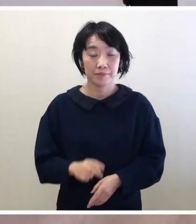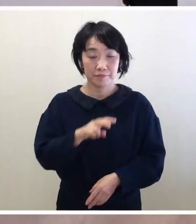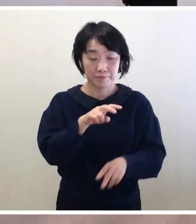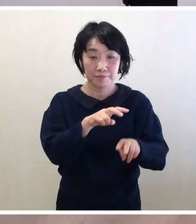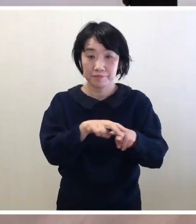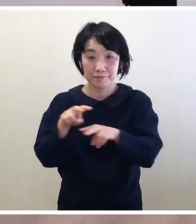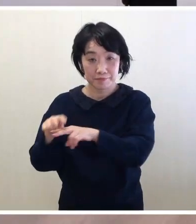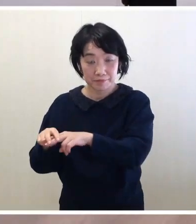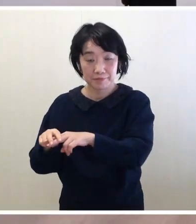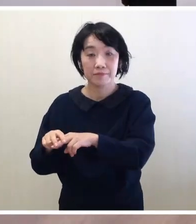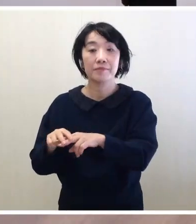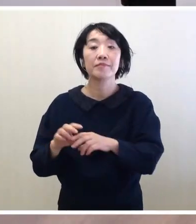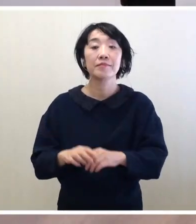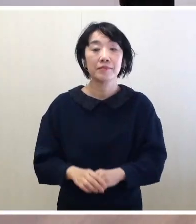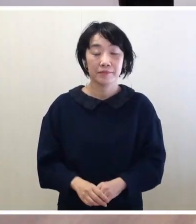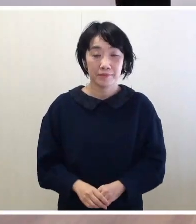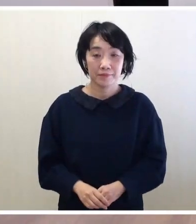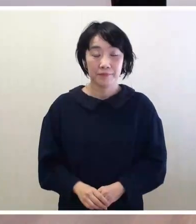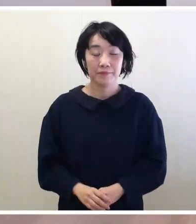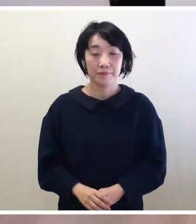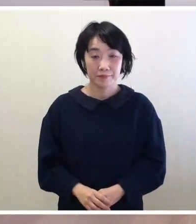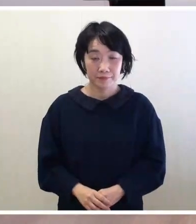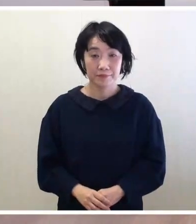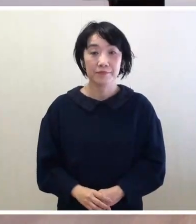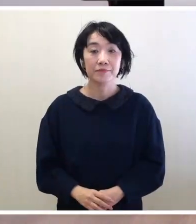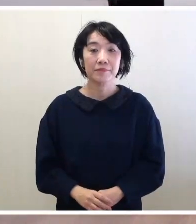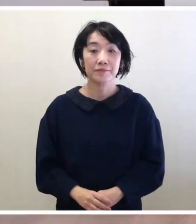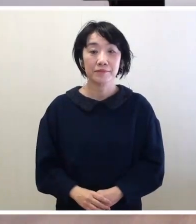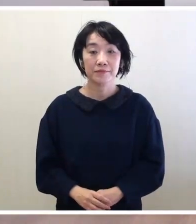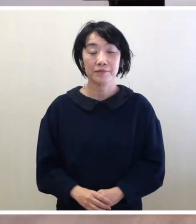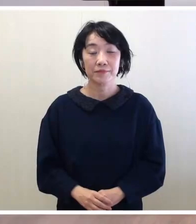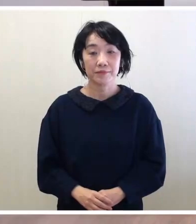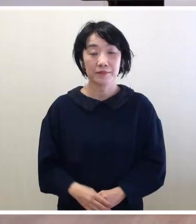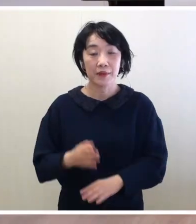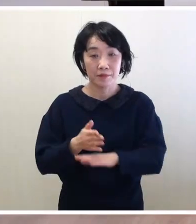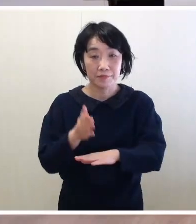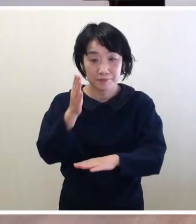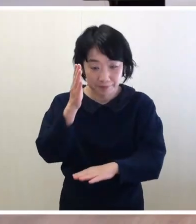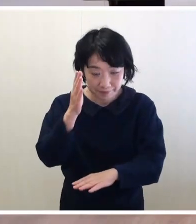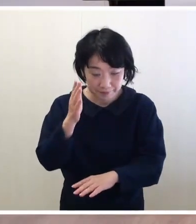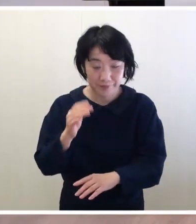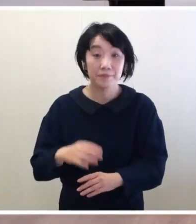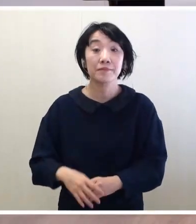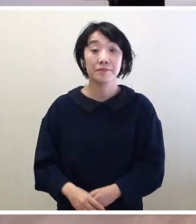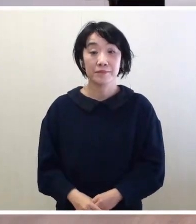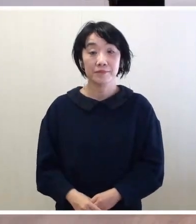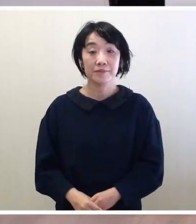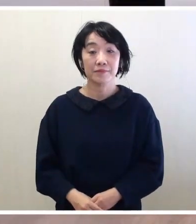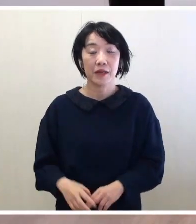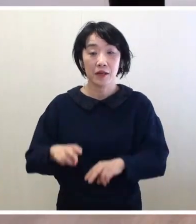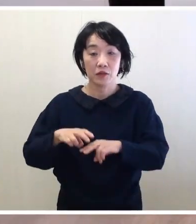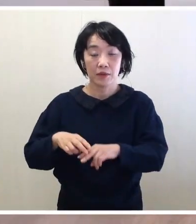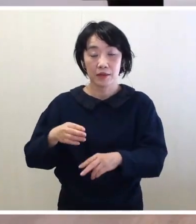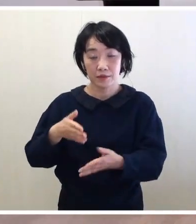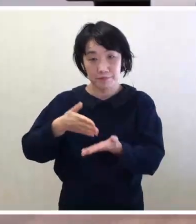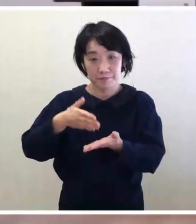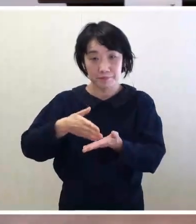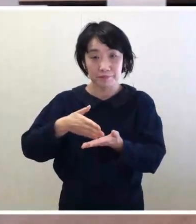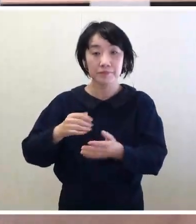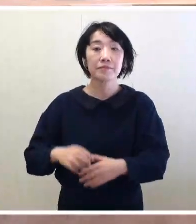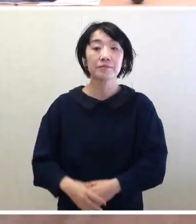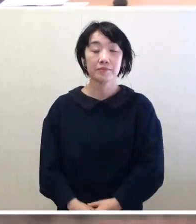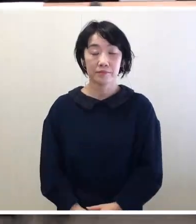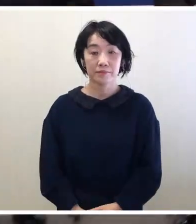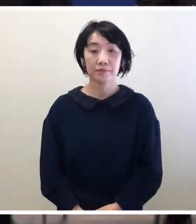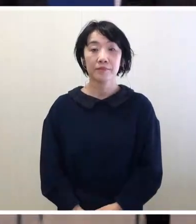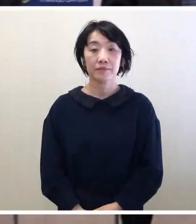先生に康俊先生にご出席をいただいております。ありがとうございます。それでは座って